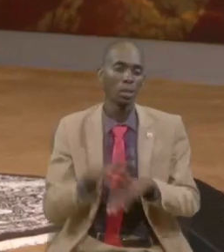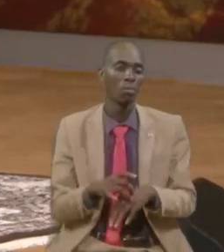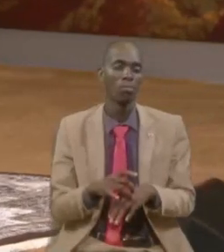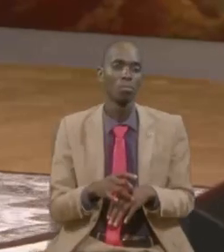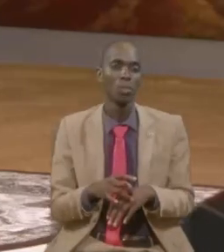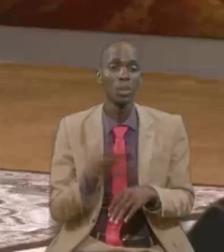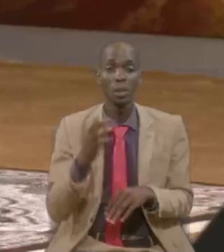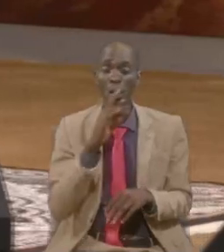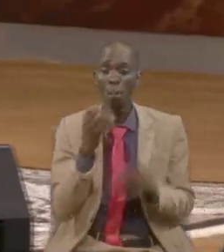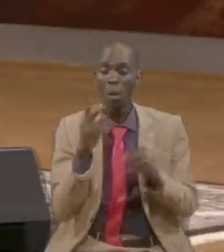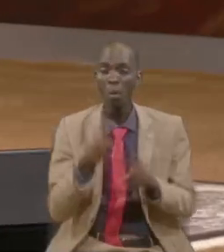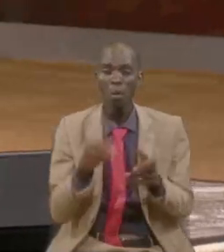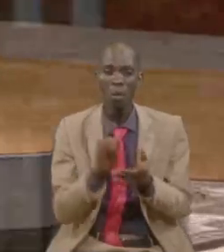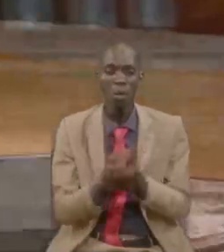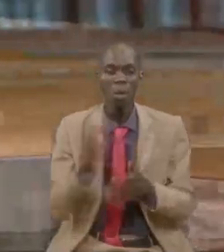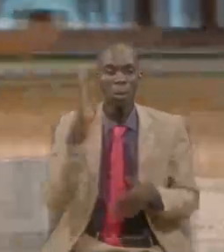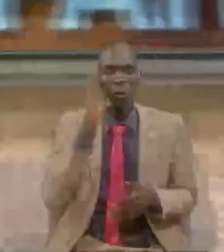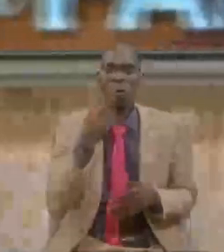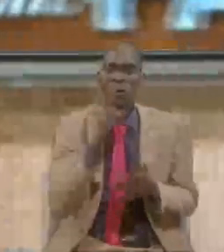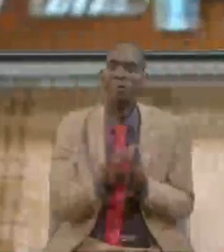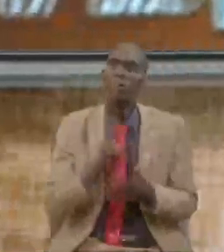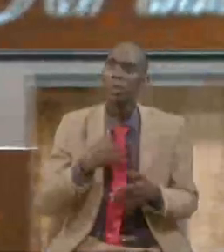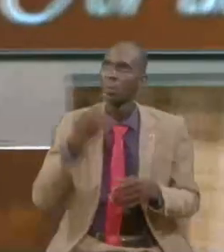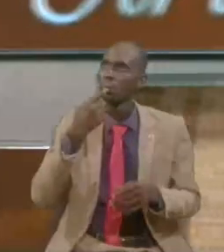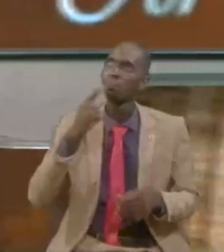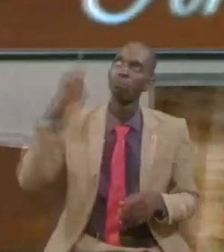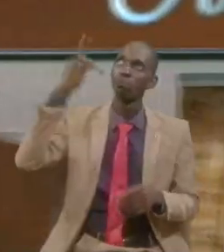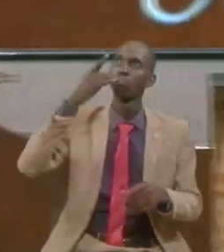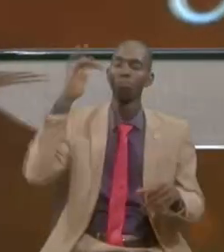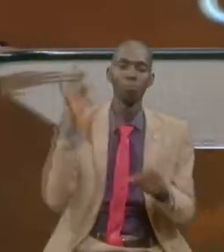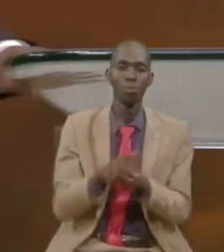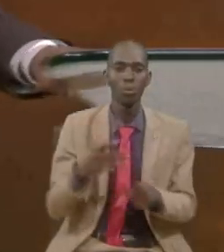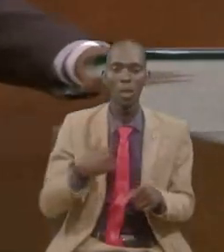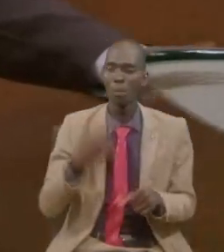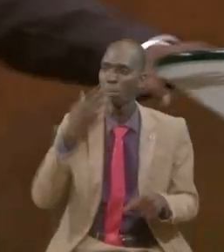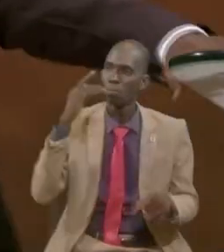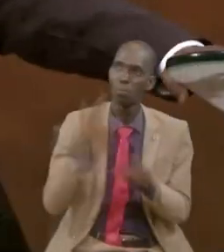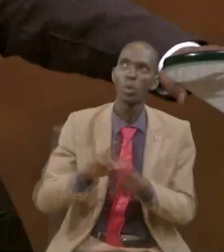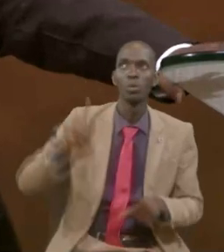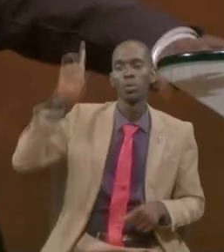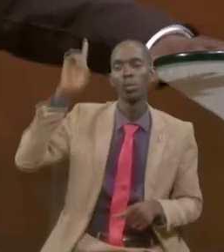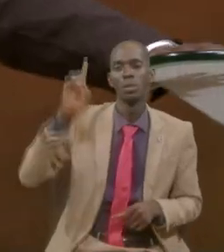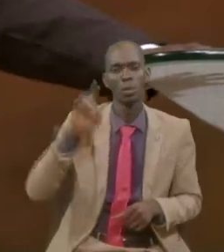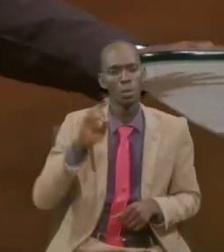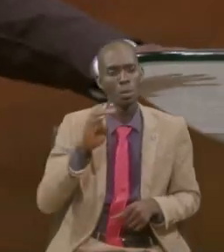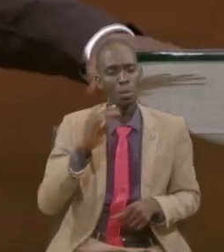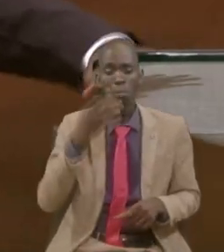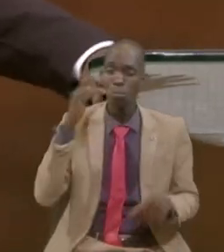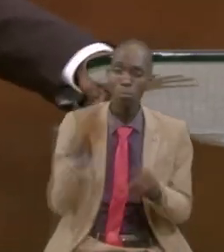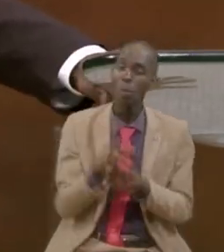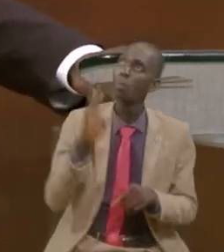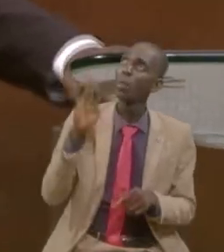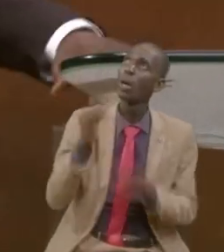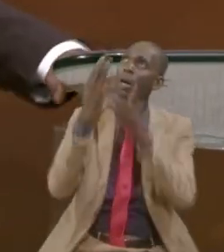Il y a des gens qui s'habituent à jurer. Ils disent que je jure le ciel, chrétien,